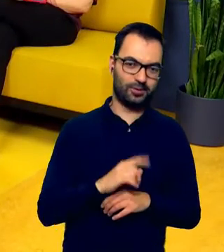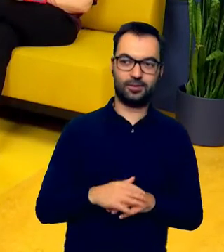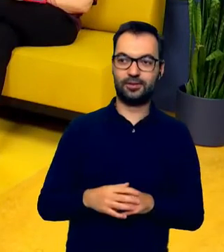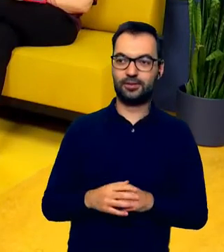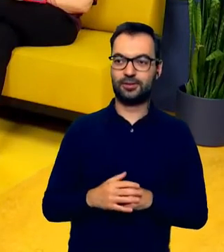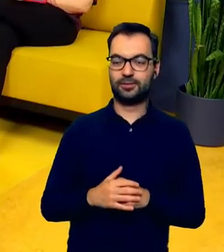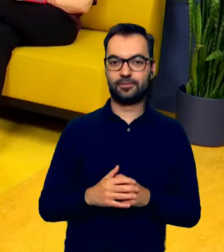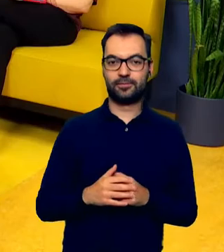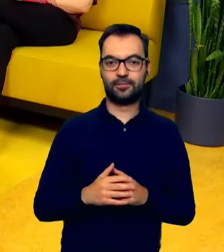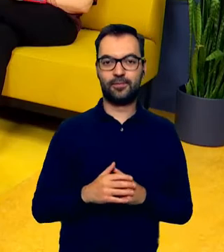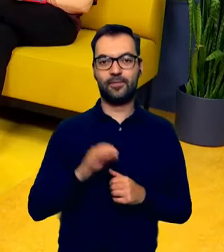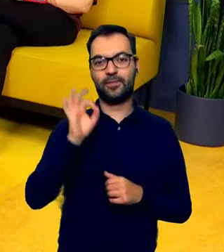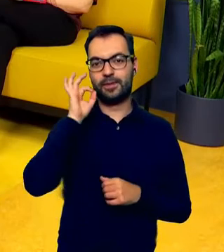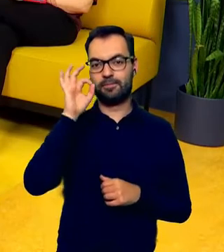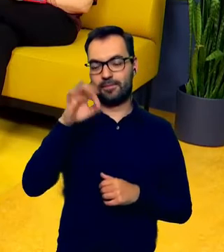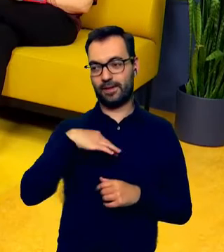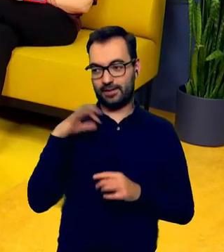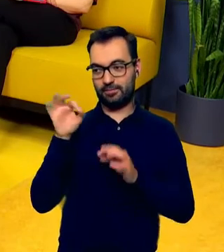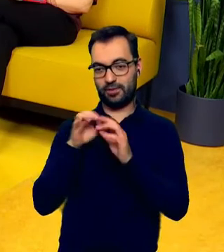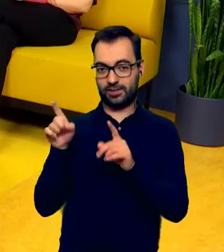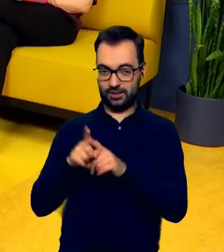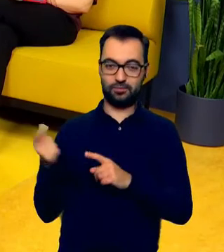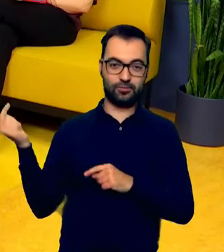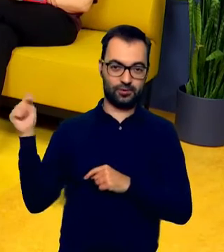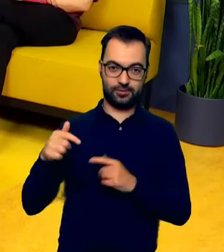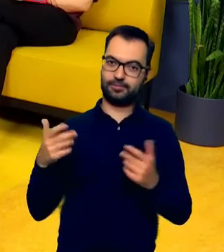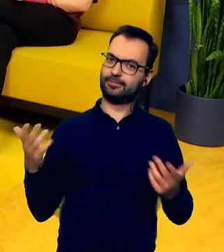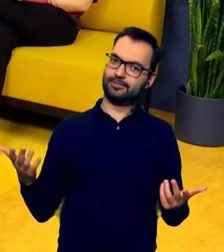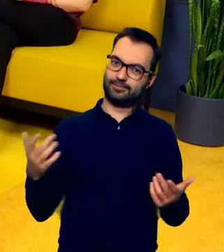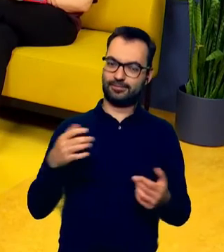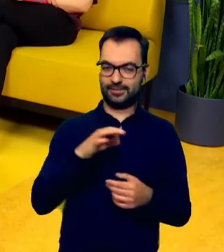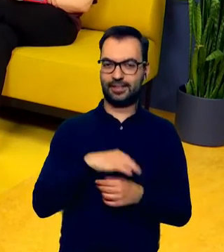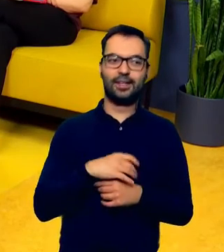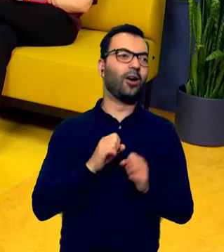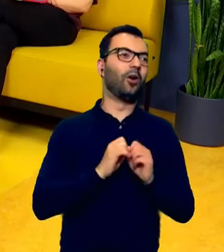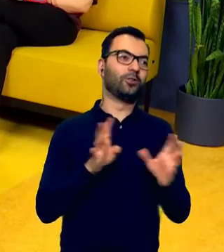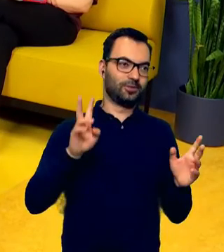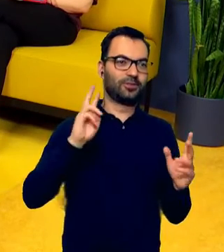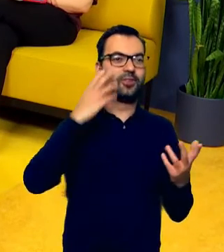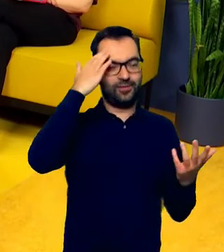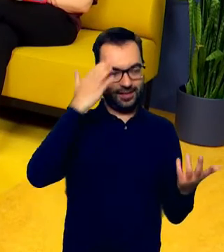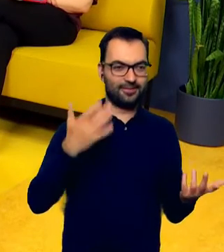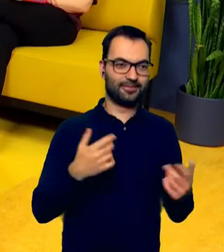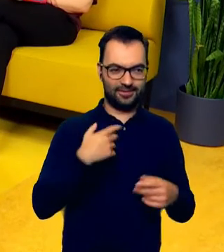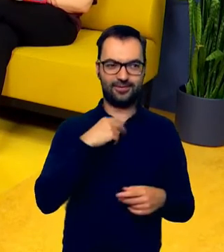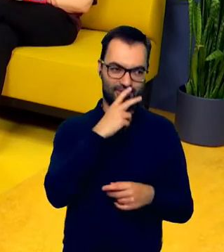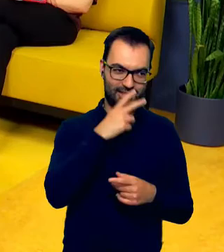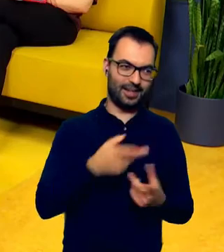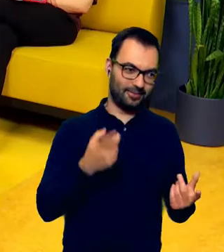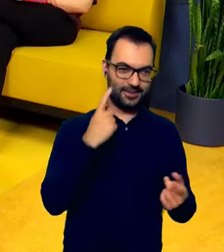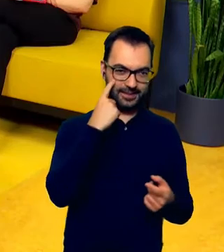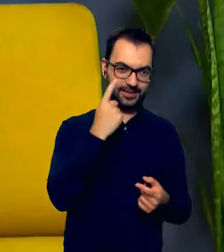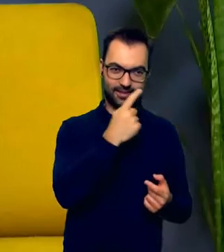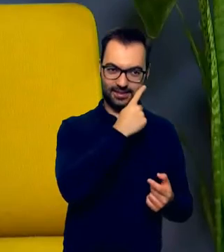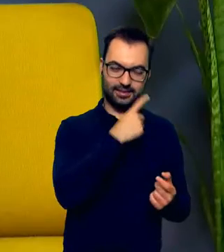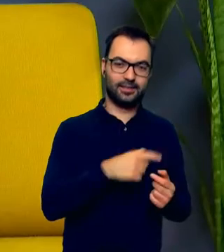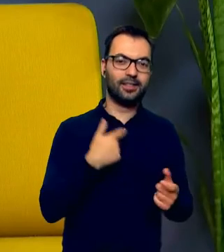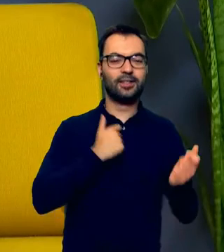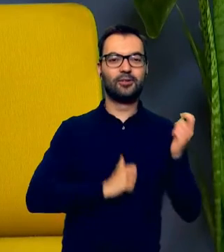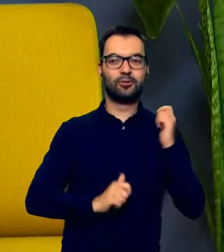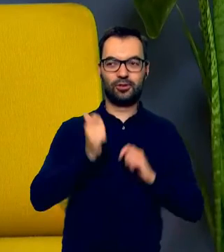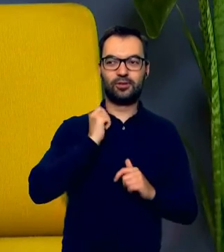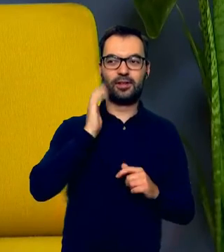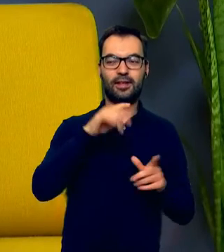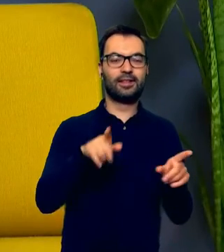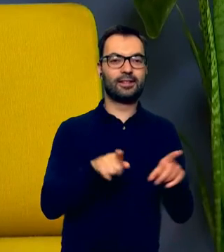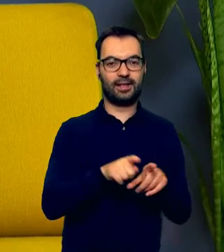Zresztą no, z panią prowadzącą też tam była, no przecież to nie, no, nie wiesz... Oczywiście, wiesz, w jakiś sposób to podejrzałam. Tak. Ucieszyłam się